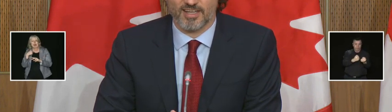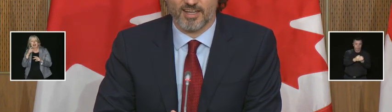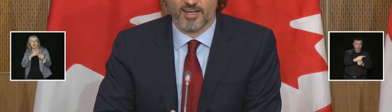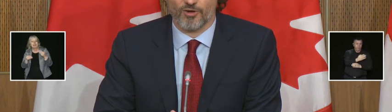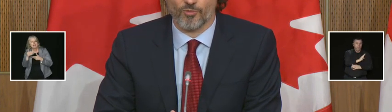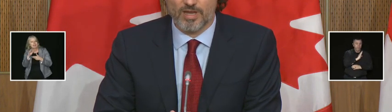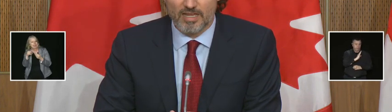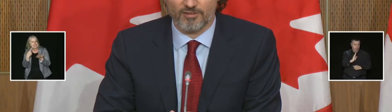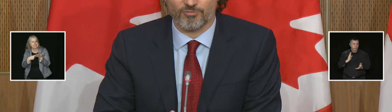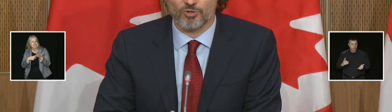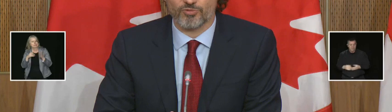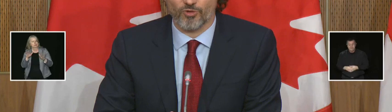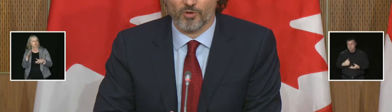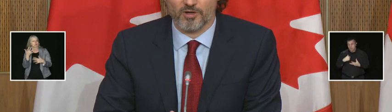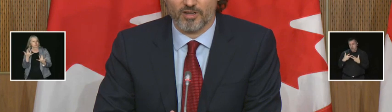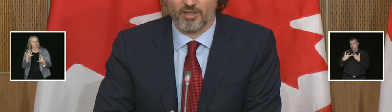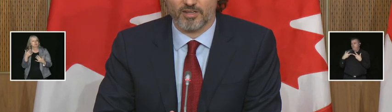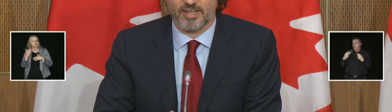oui